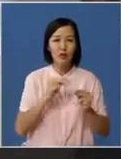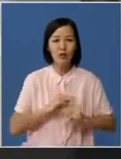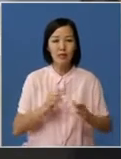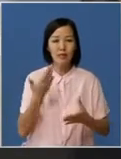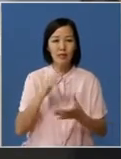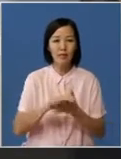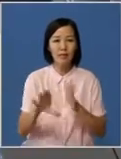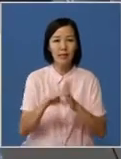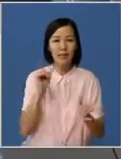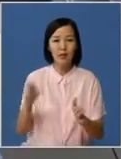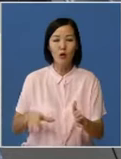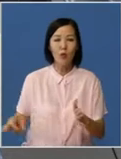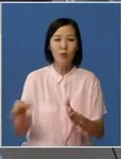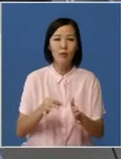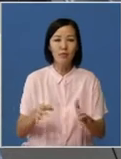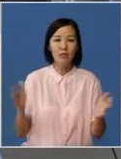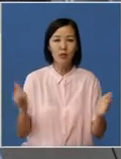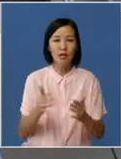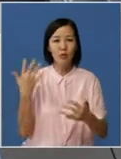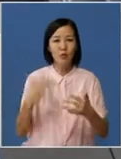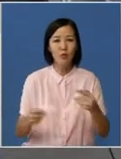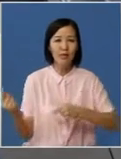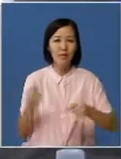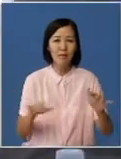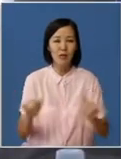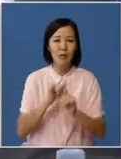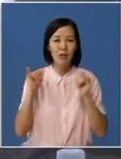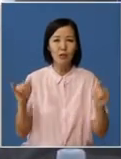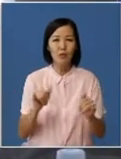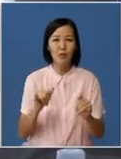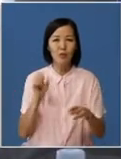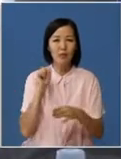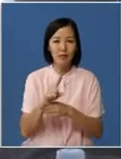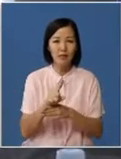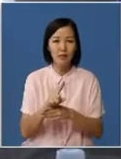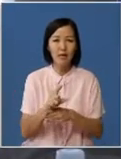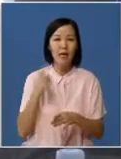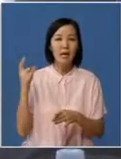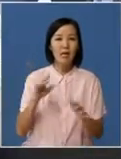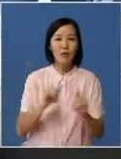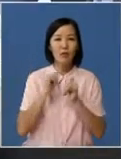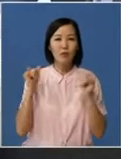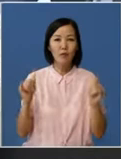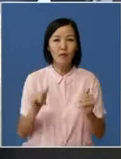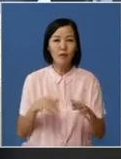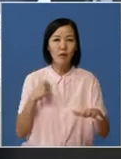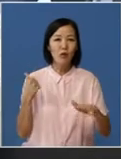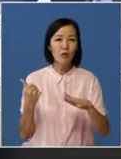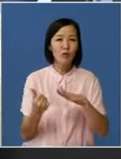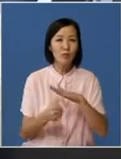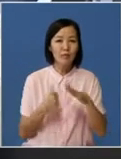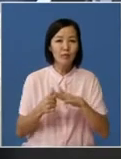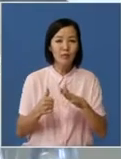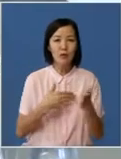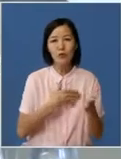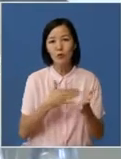жұмыстарымен танысқан депутат облыста шағын және орта кәсіпкерлікті көбейтуді тапсырды. Өйткені бұл экономиканы көтеріп қана қоймай, жұмыссыздықты